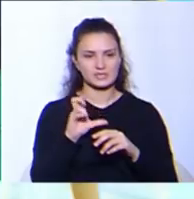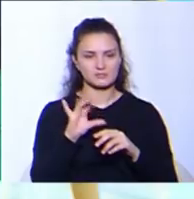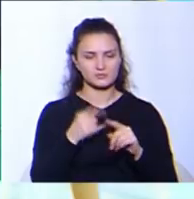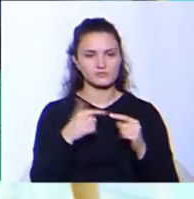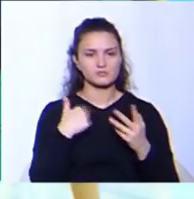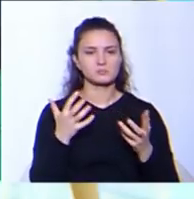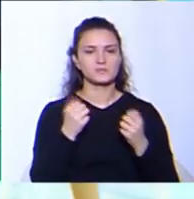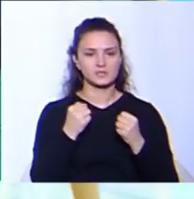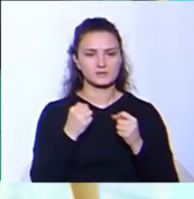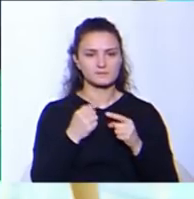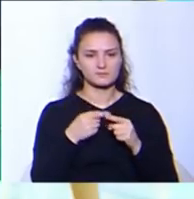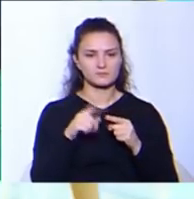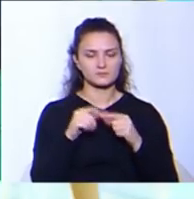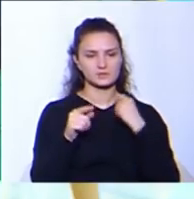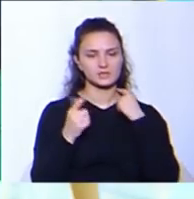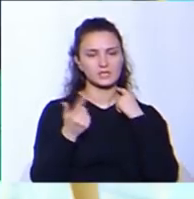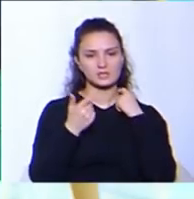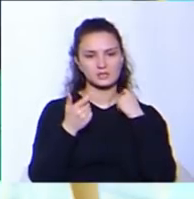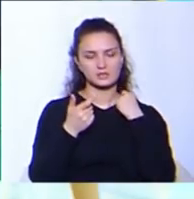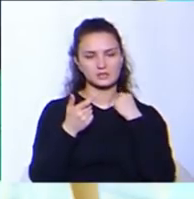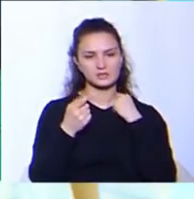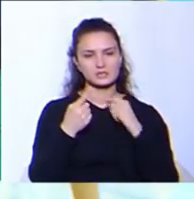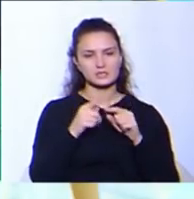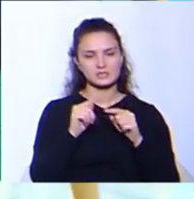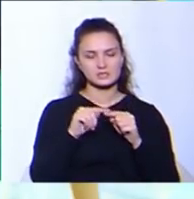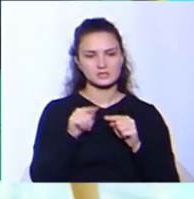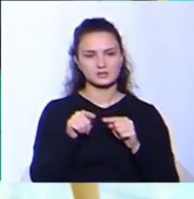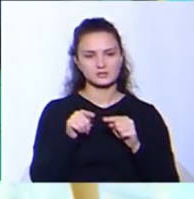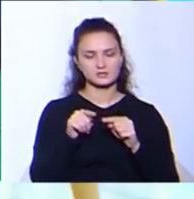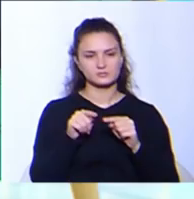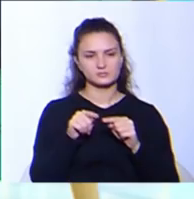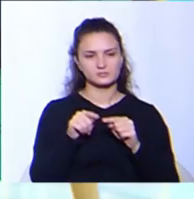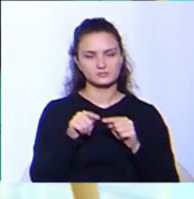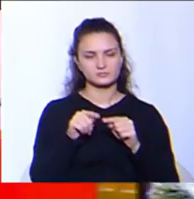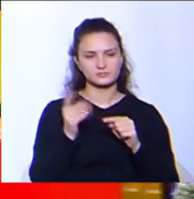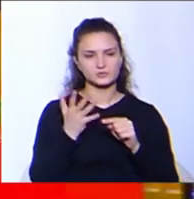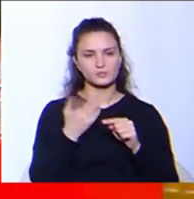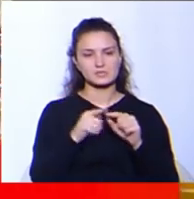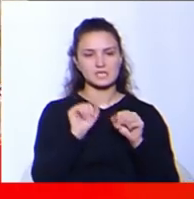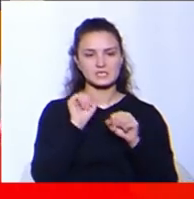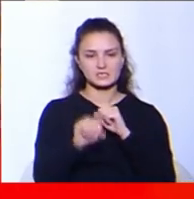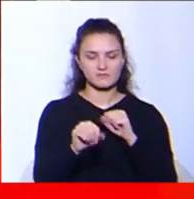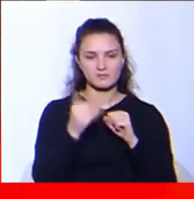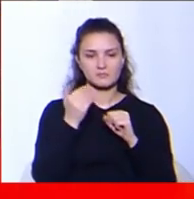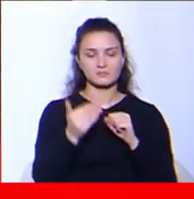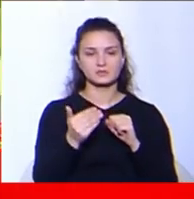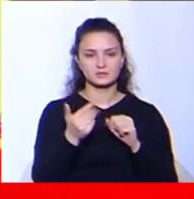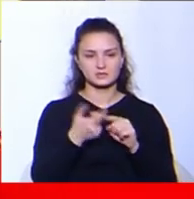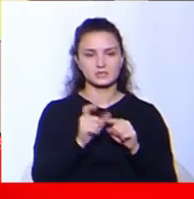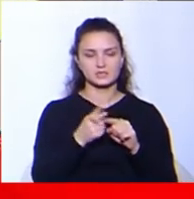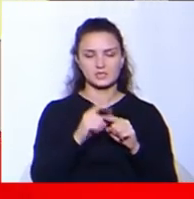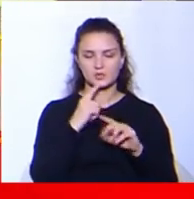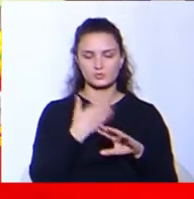მივიღებთ ისეთ გრგვინავ გაზ და ისეთ ეფექტს, რომლის დაძლევა და რომელთან გამკლავებაც